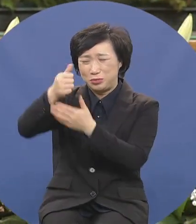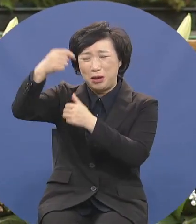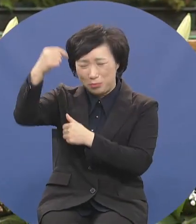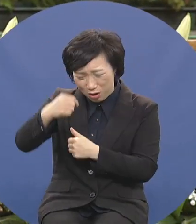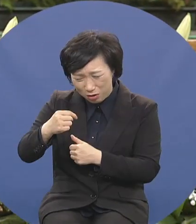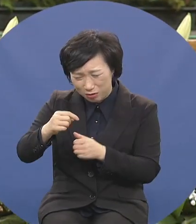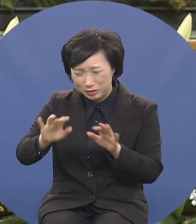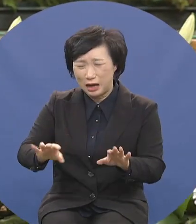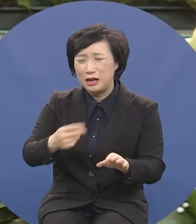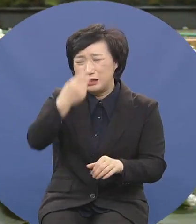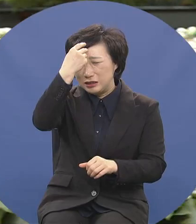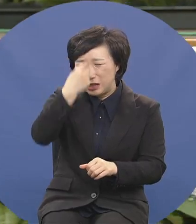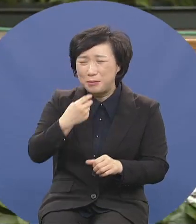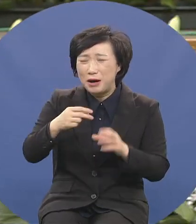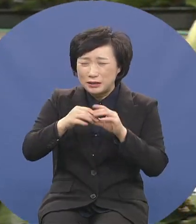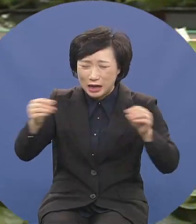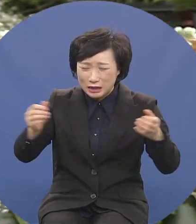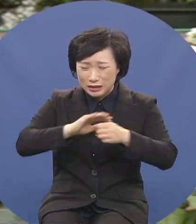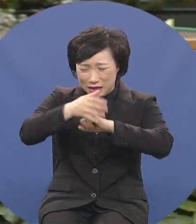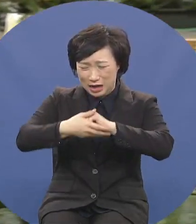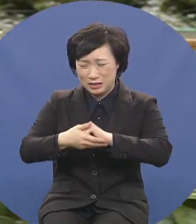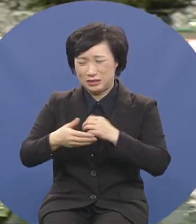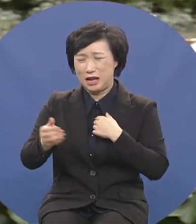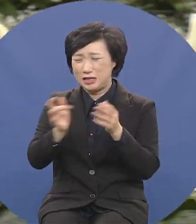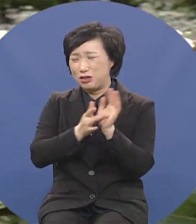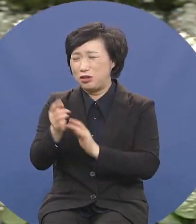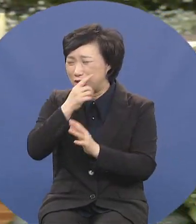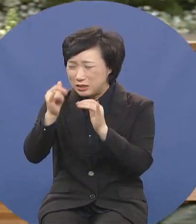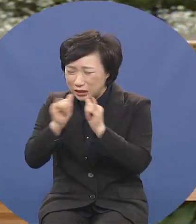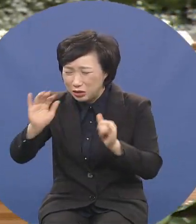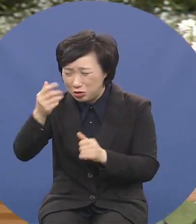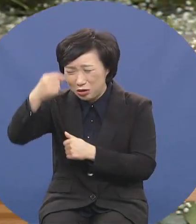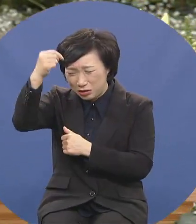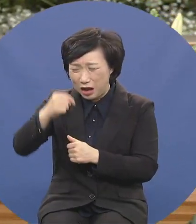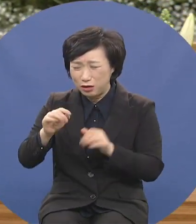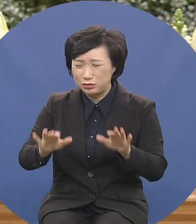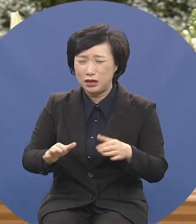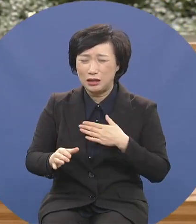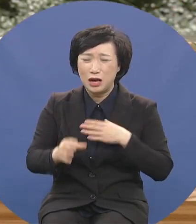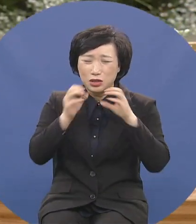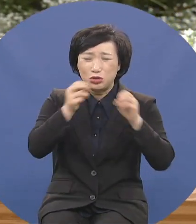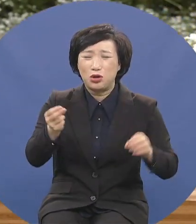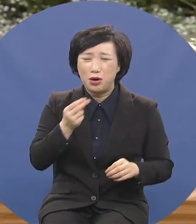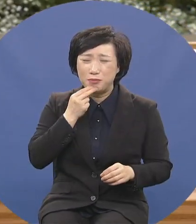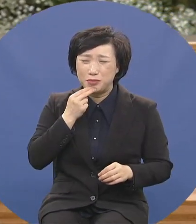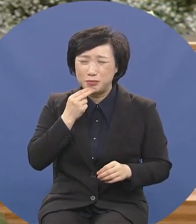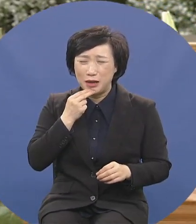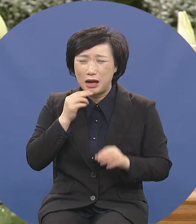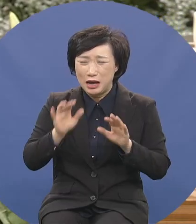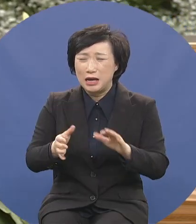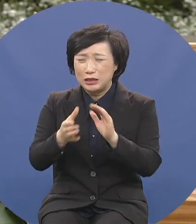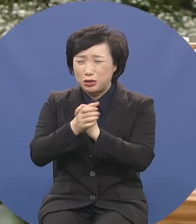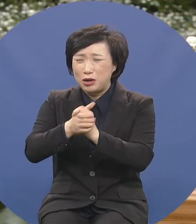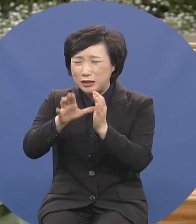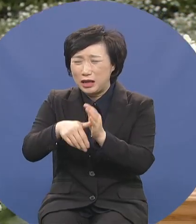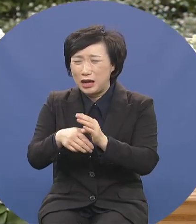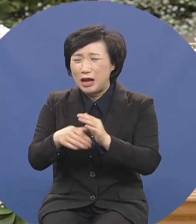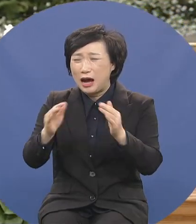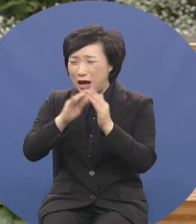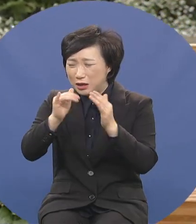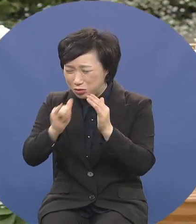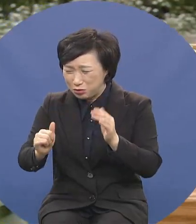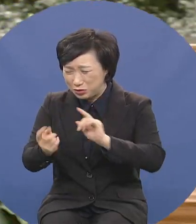명령입니다. 사마리아 땅까지 이르되 증인 되라고 안 했습니다. 기도해서 서로 쳐다보기 민망해서 기도 못했습니다.